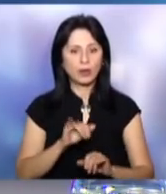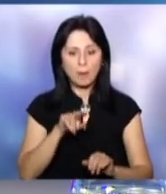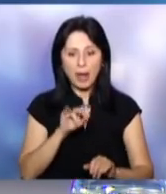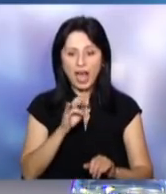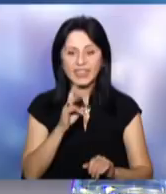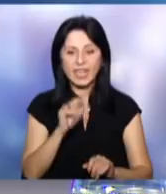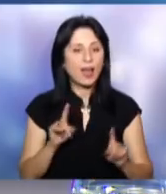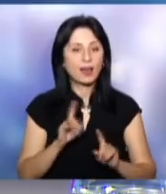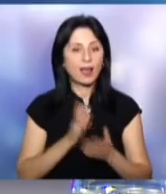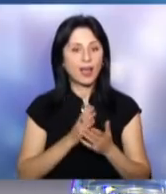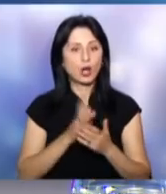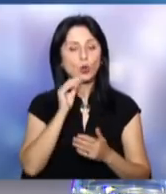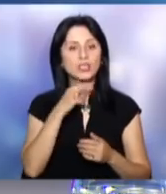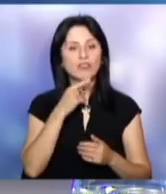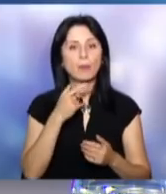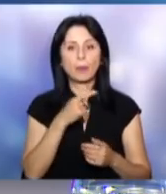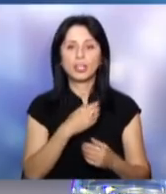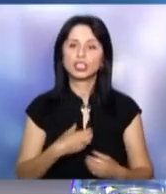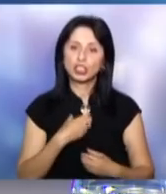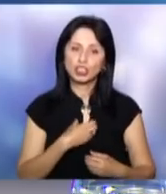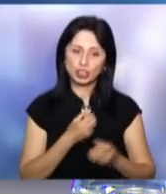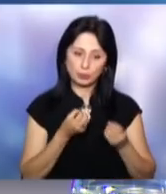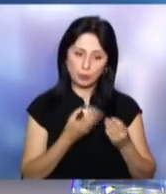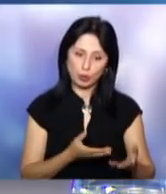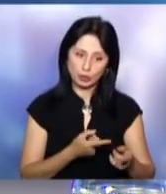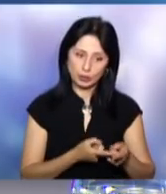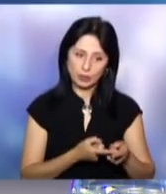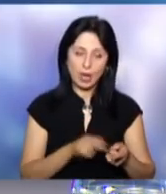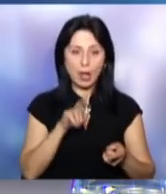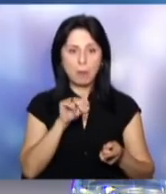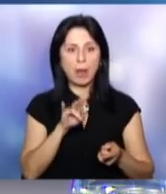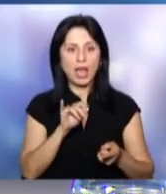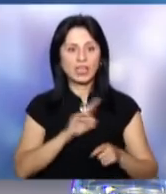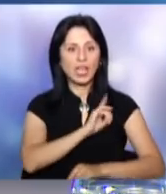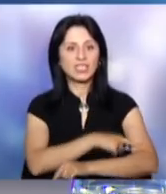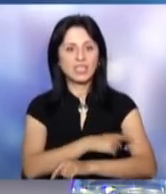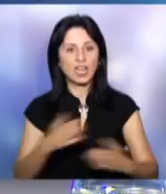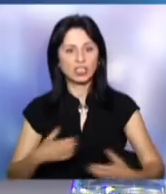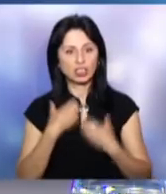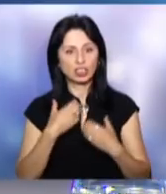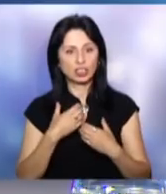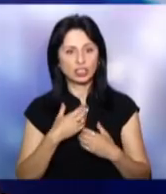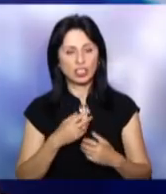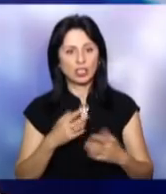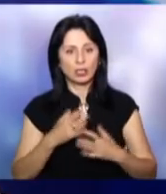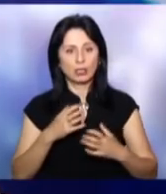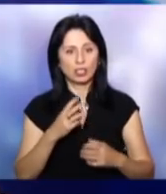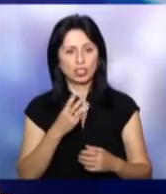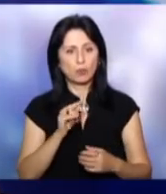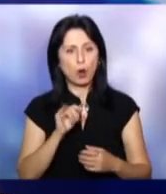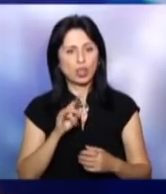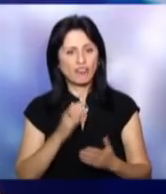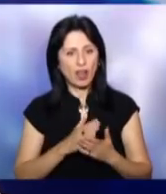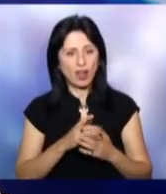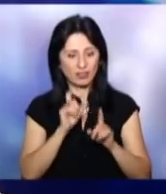რა არის. როდის ვამბობთ, რომ დიახ, საქმე გვაქვს პანიკასთან და არა უბრალოდ შფოთვასთან,